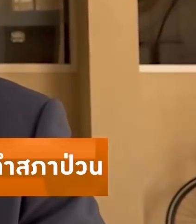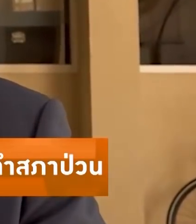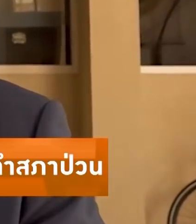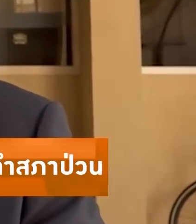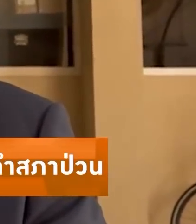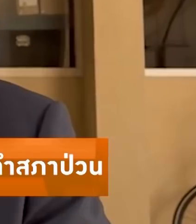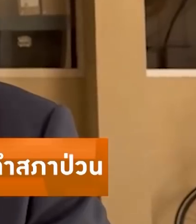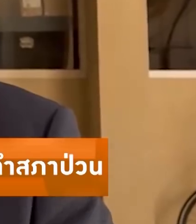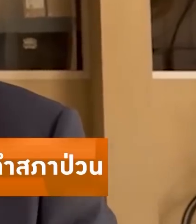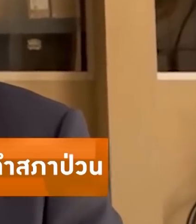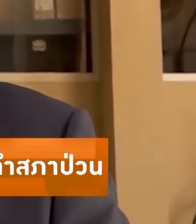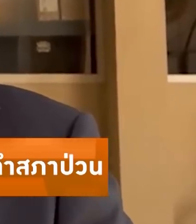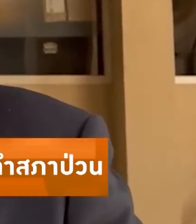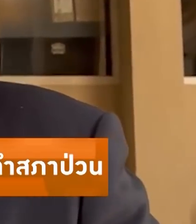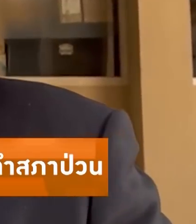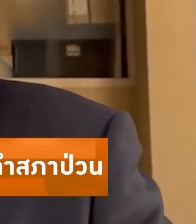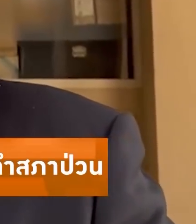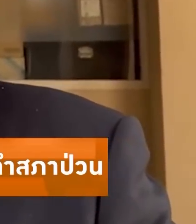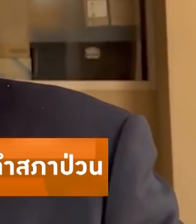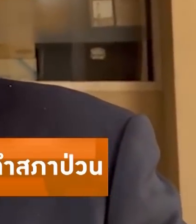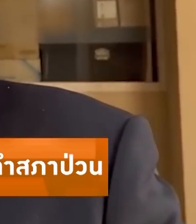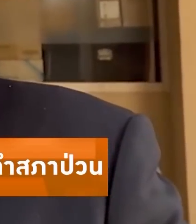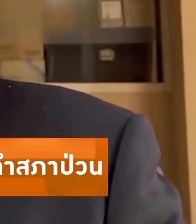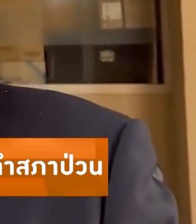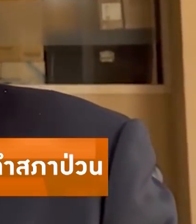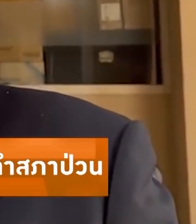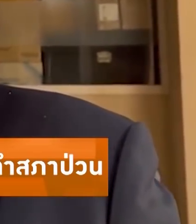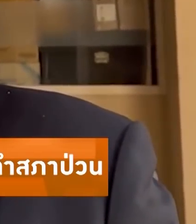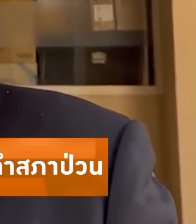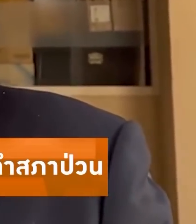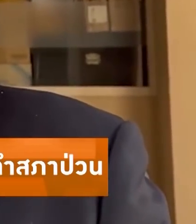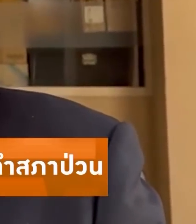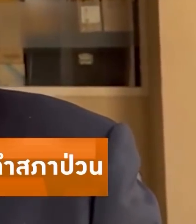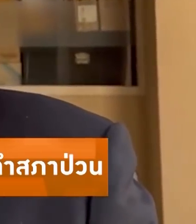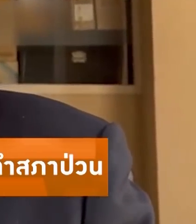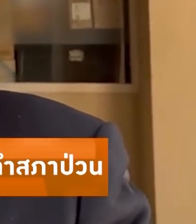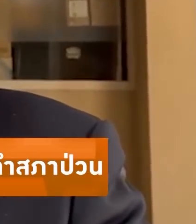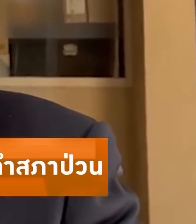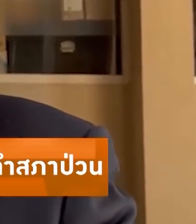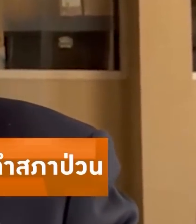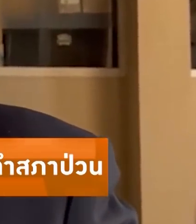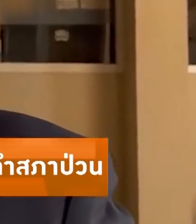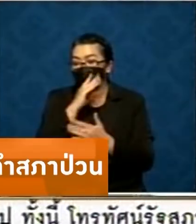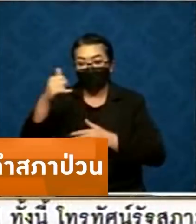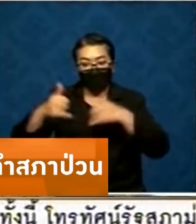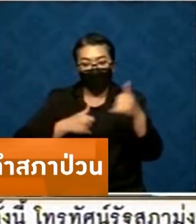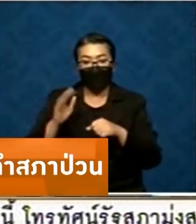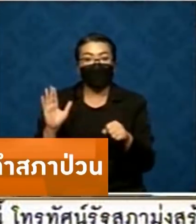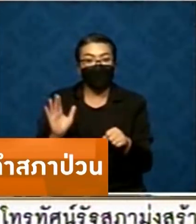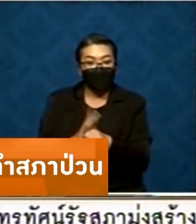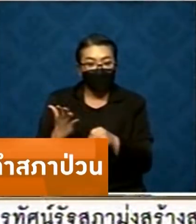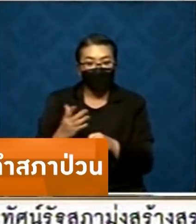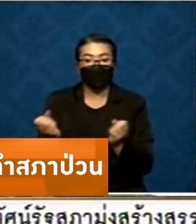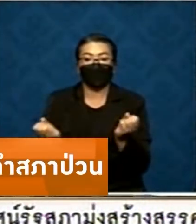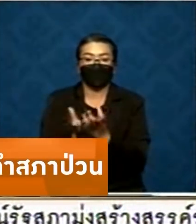ได้ยินบทบาทคุณนิกรว่ามักจะแสดงตัวในการวิพากษ์วิจารณ์รัฐบาลสนับสนุนการแก้ไขรัฐธรรมนูญนะครับก็